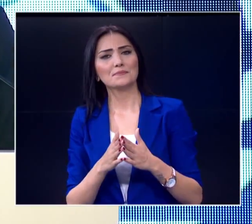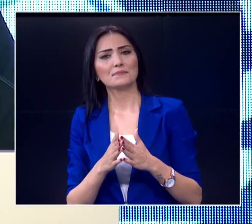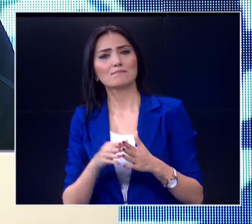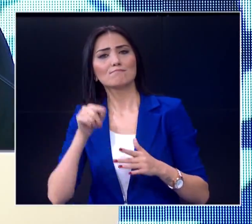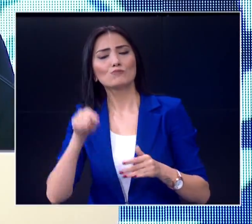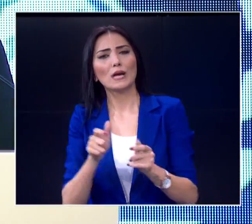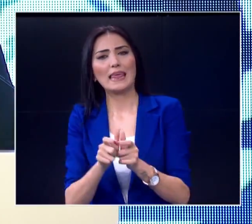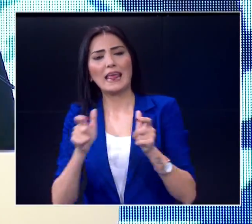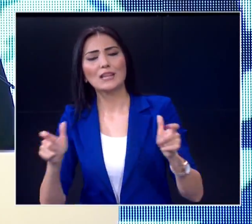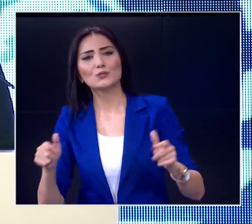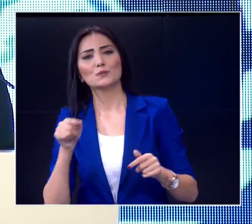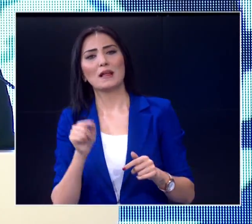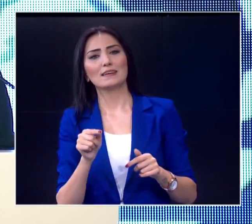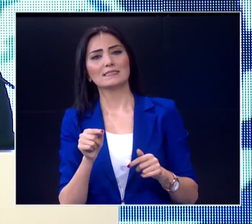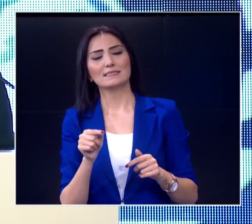Tabii bu gelişmeler